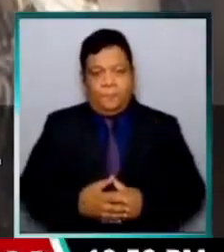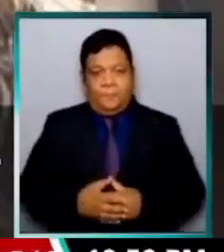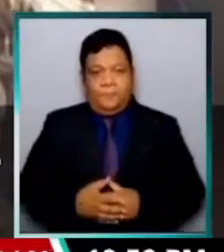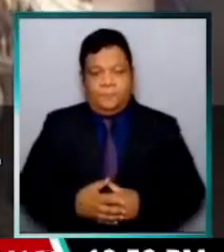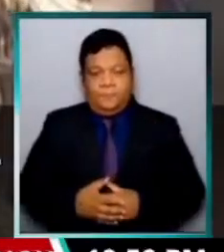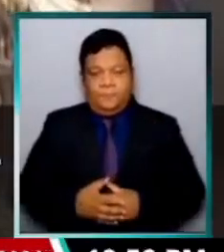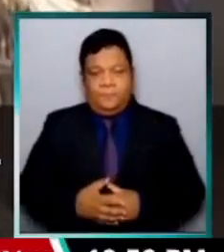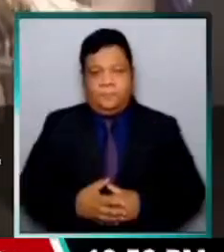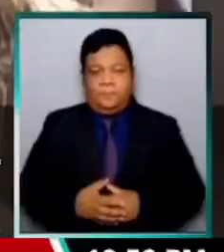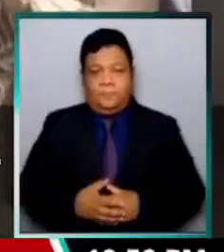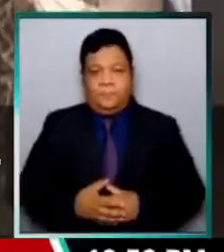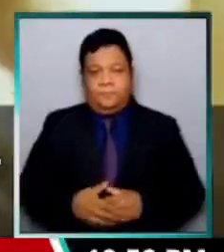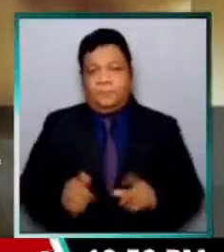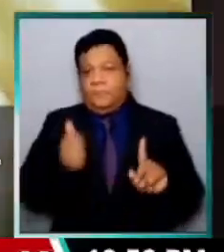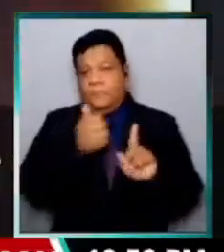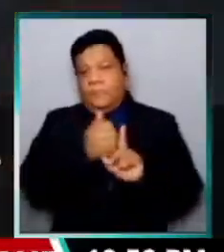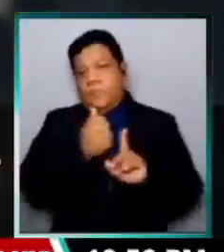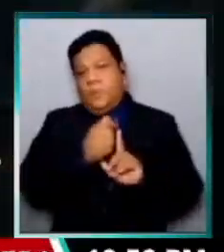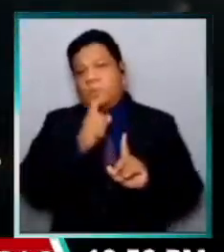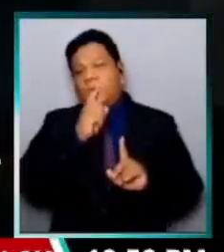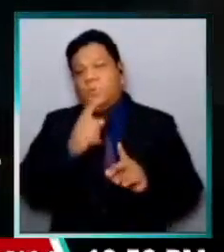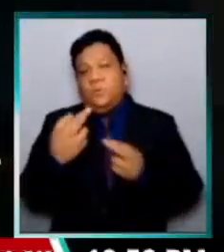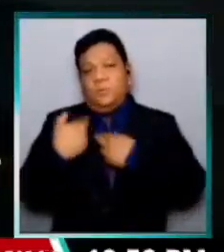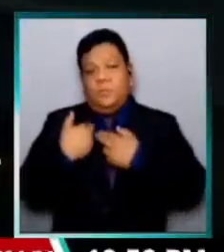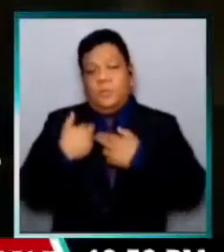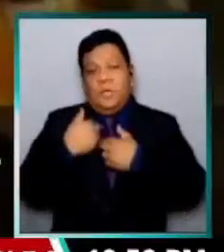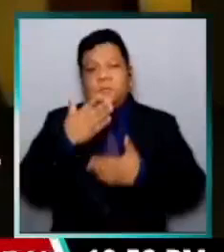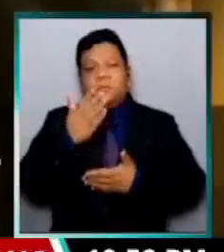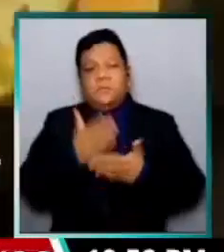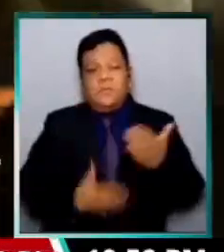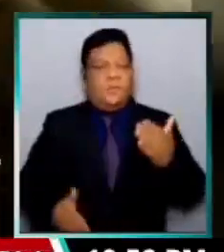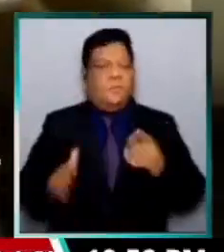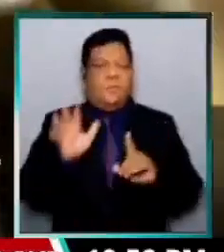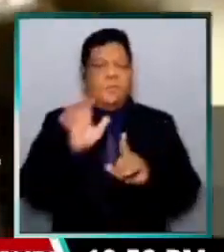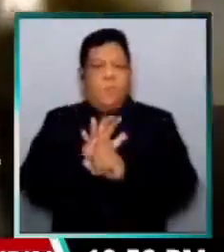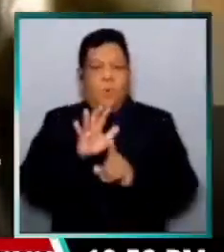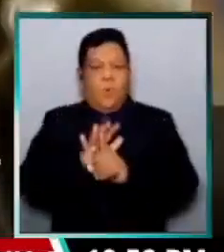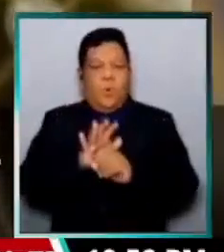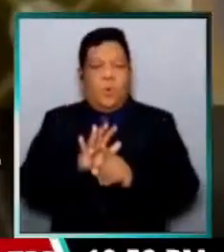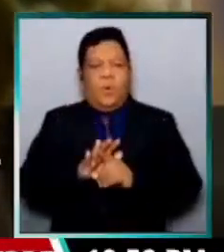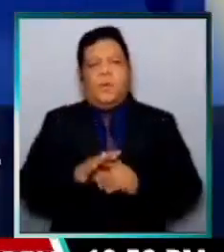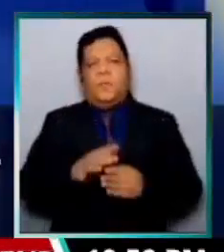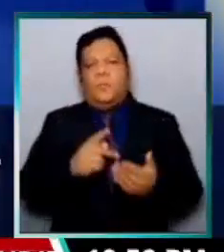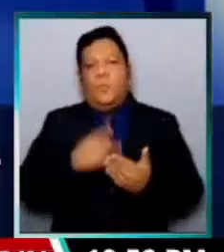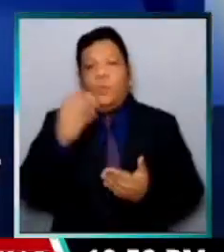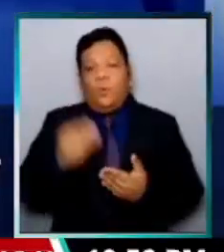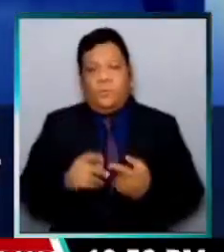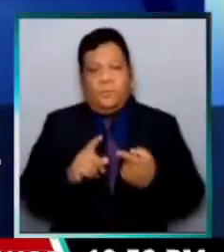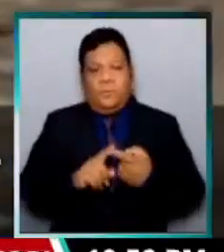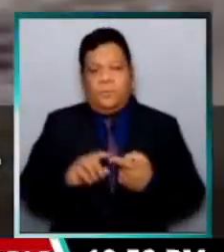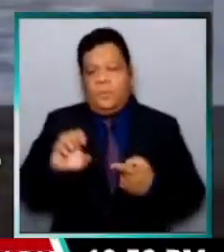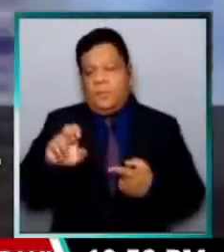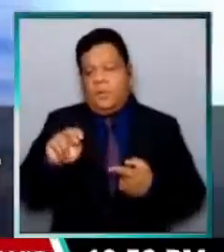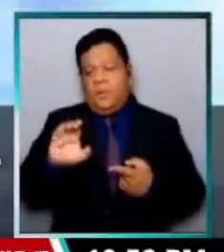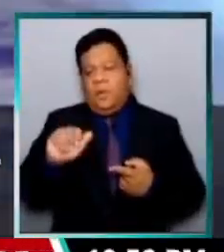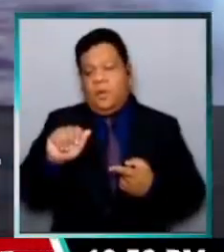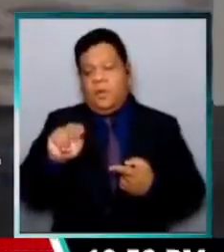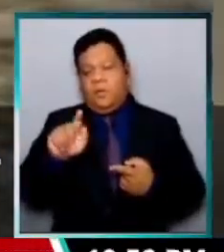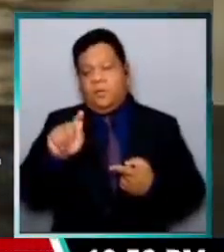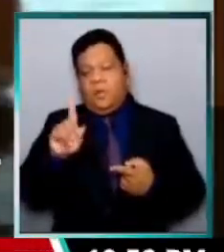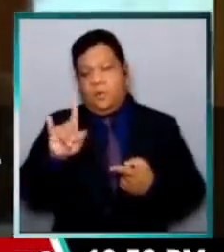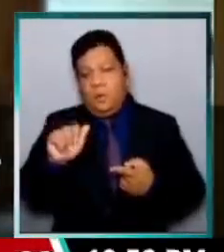Siya ang isa sa mga nasa likod ng ilan sa pinakasikat na Kapuso serye gaya ng Encantadia at Mulawin. Si